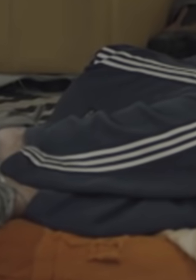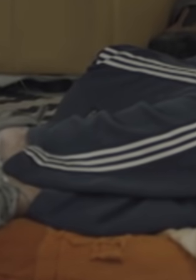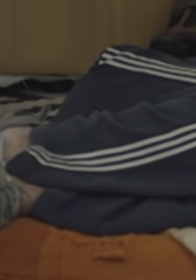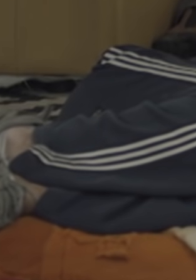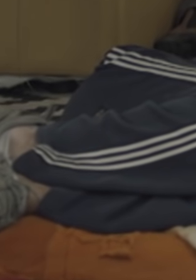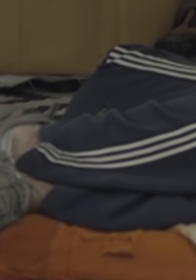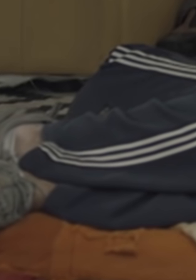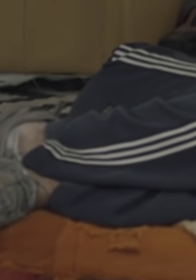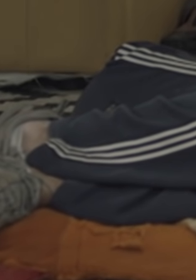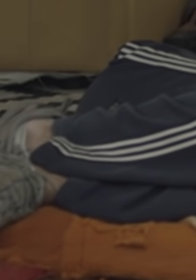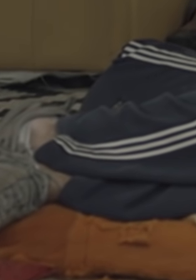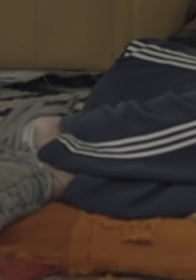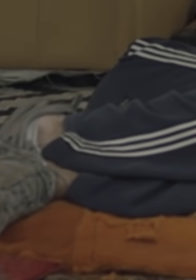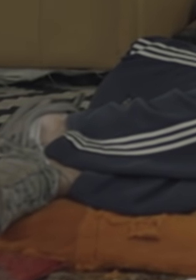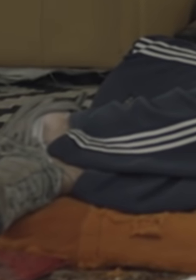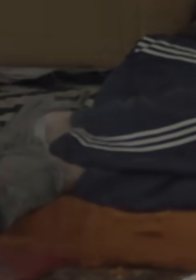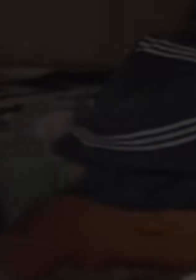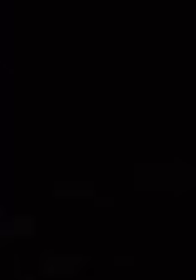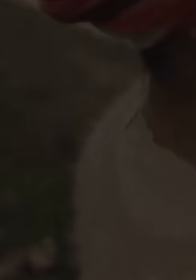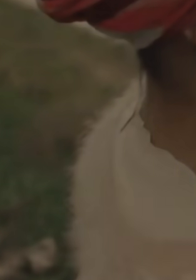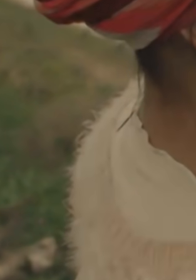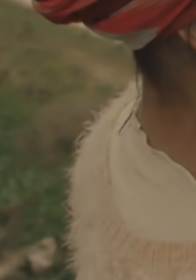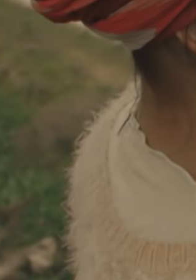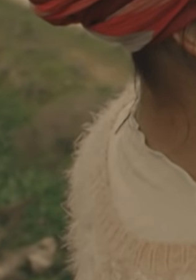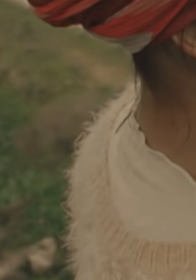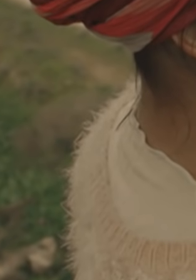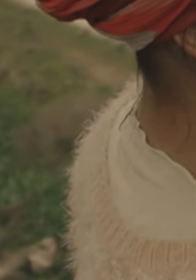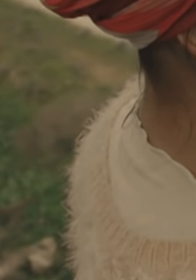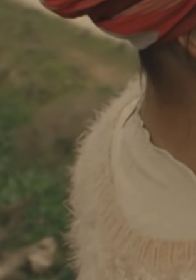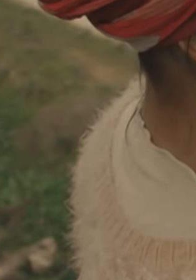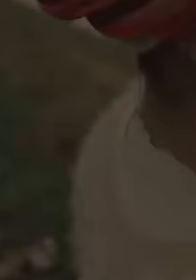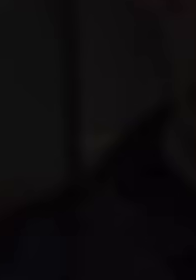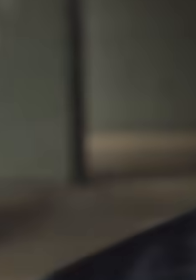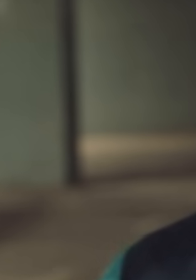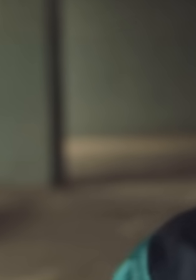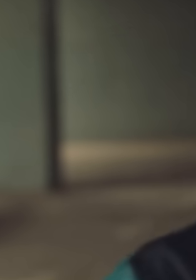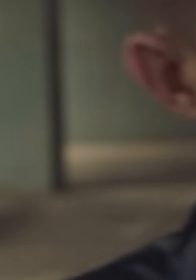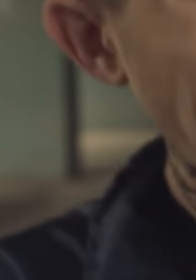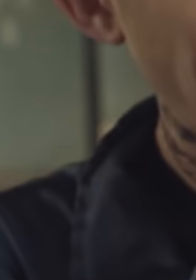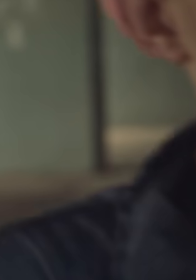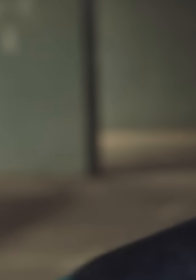הנערים האלה הם נשמות, באמת אחד-אחד. עובדים מאוד קשה כדי לנסות ולתת להם דוגמה שהם לא קיבלו בבית.